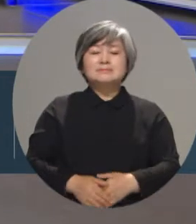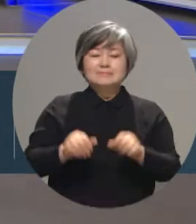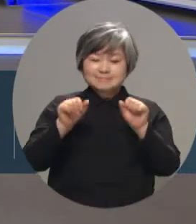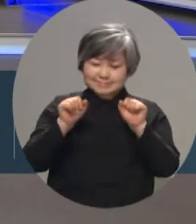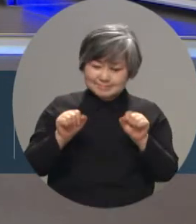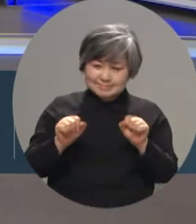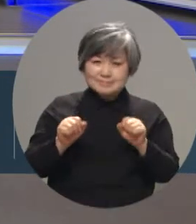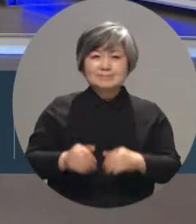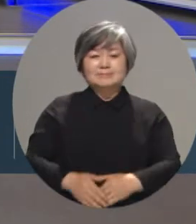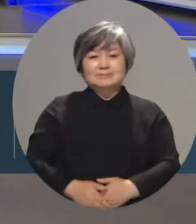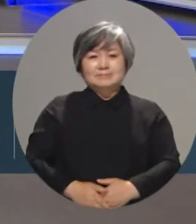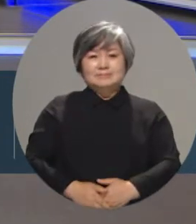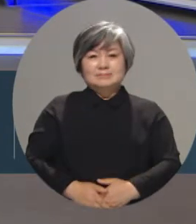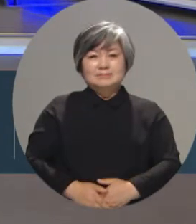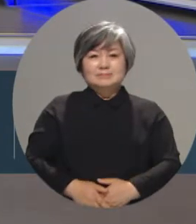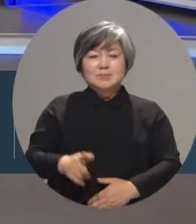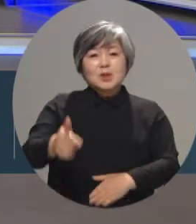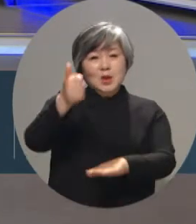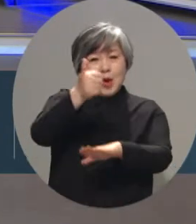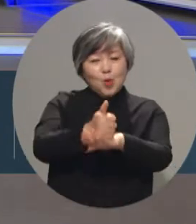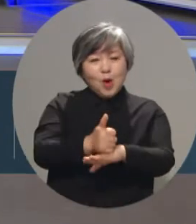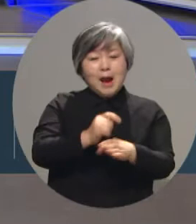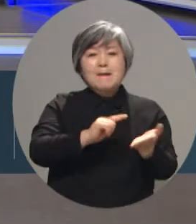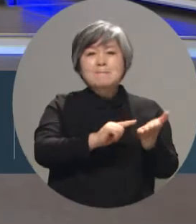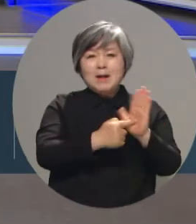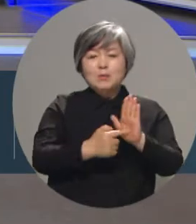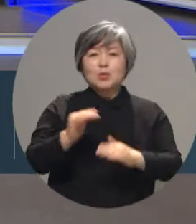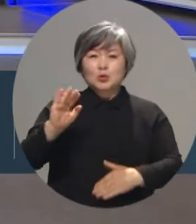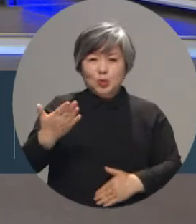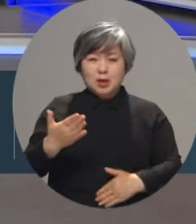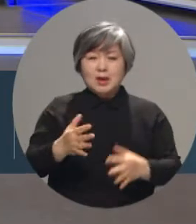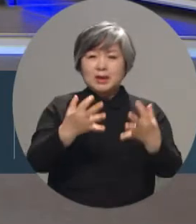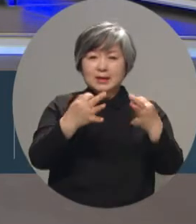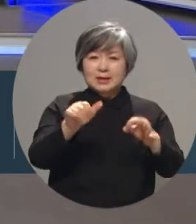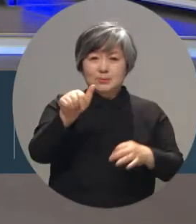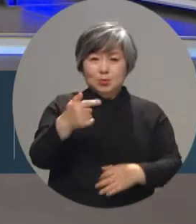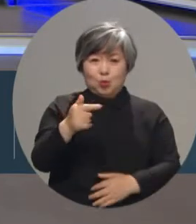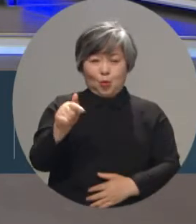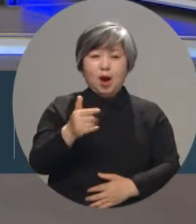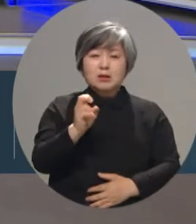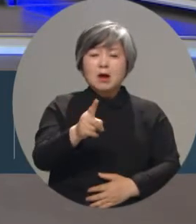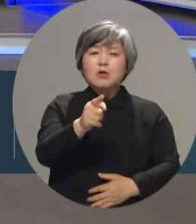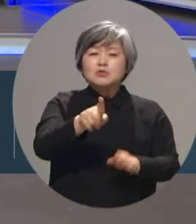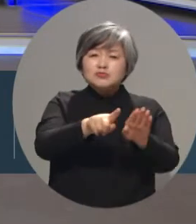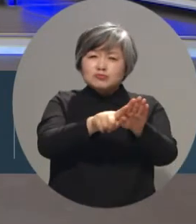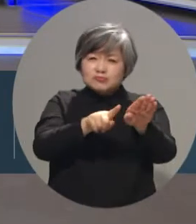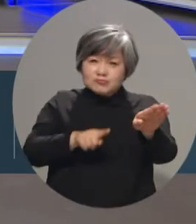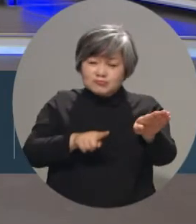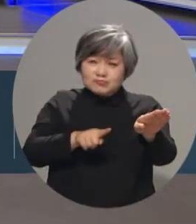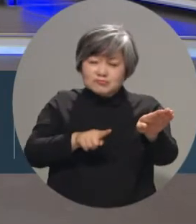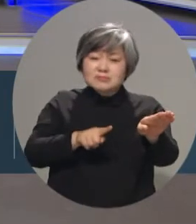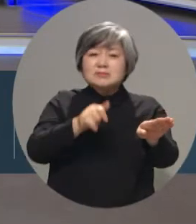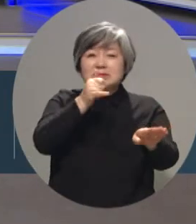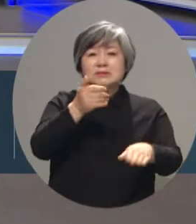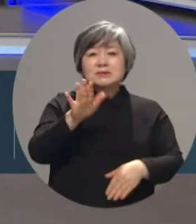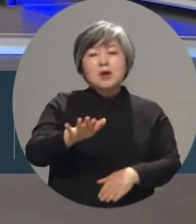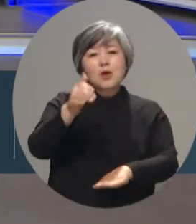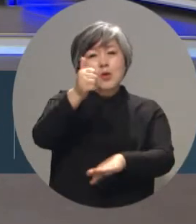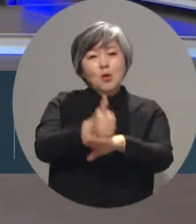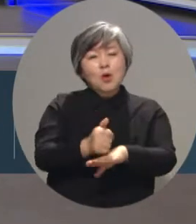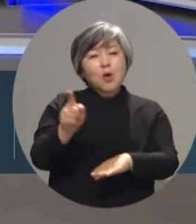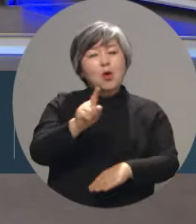안녕하세요. 네, 출구조사 결과가 발표가 됐습니다. 김관용 후보에게 뒤지시는 걸로 나타났는데요. 결과